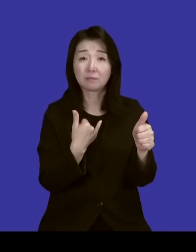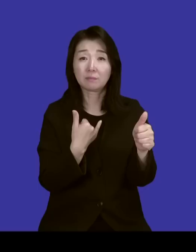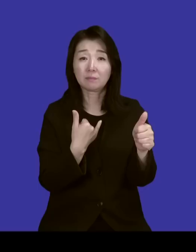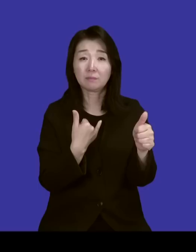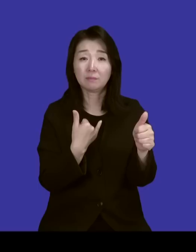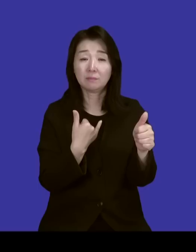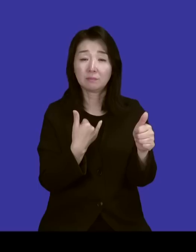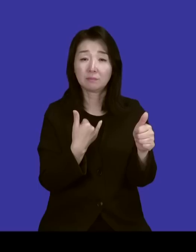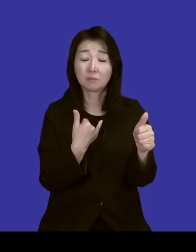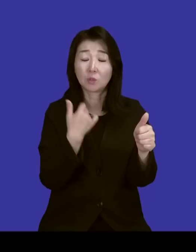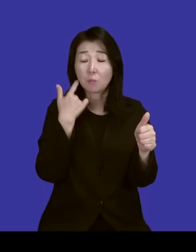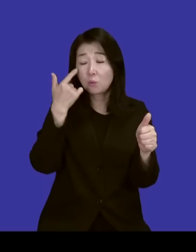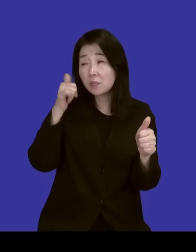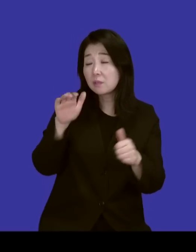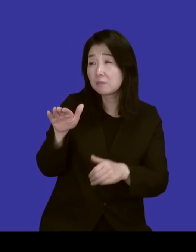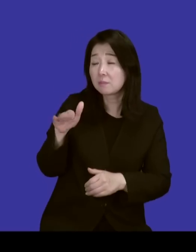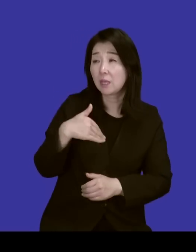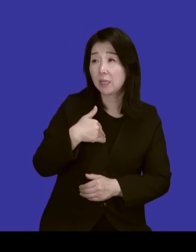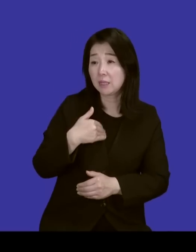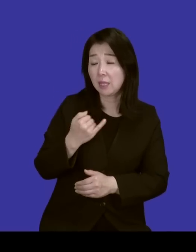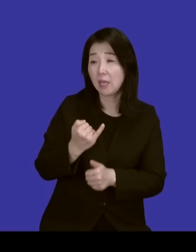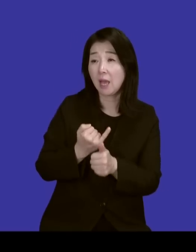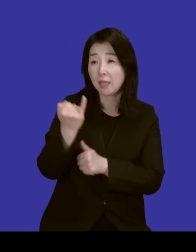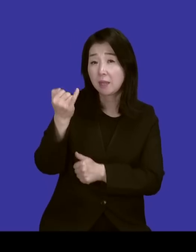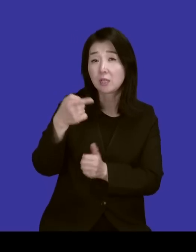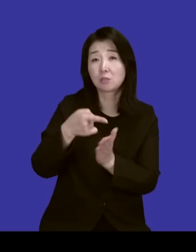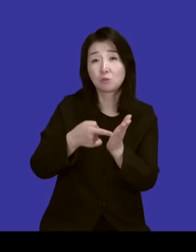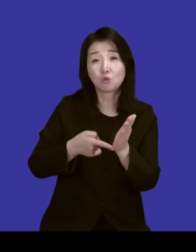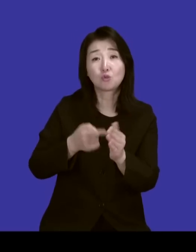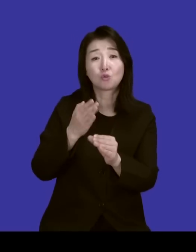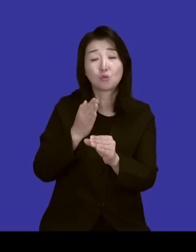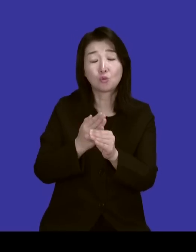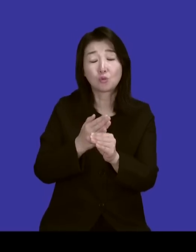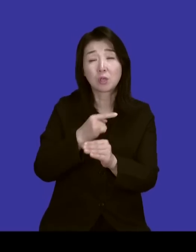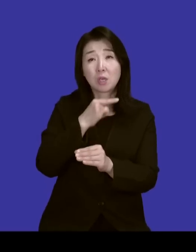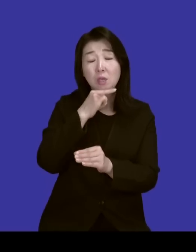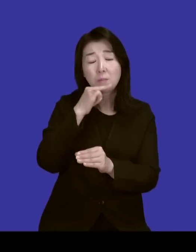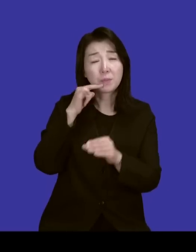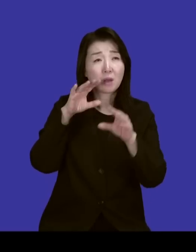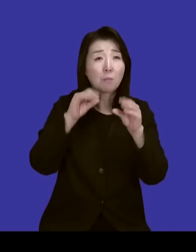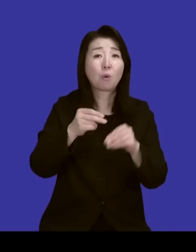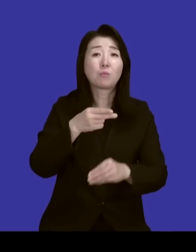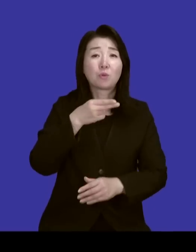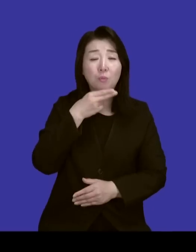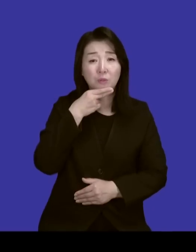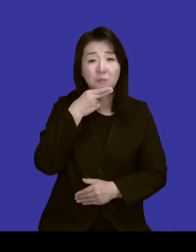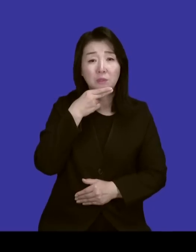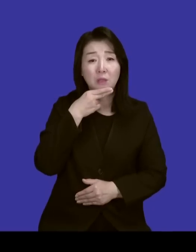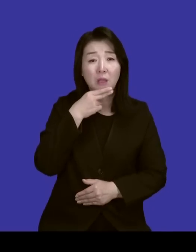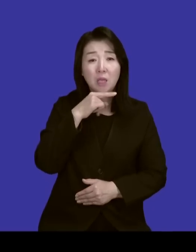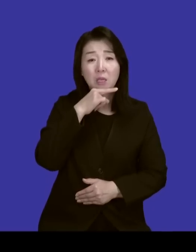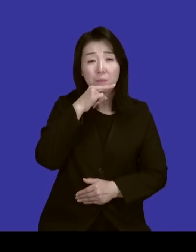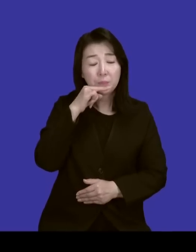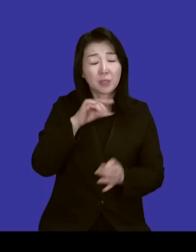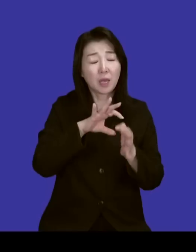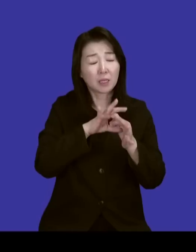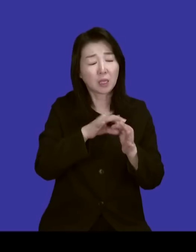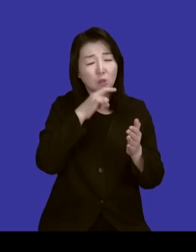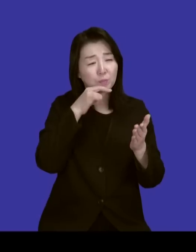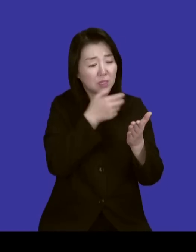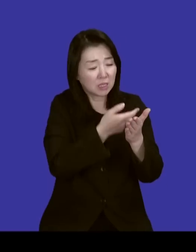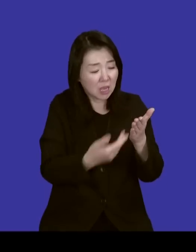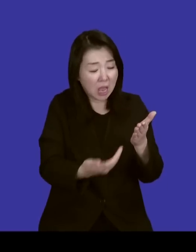예. 목사님, 제 아내가 지금 수술 중인데 피가 멎지 않습니다. 아, 피가 계속 출혈이